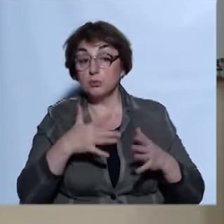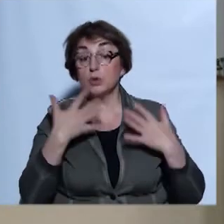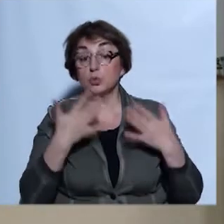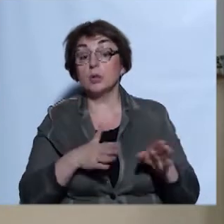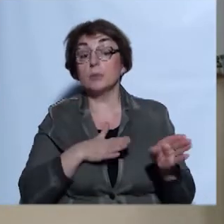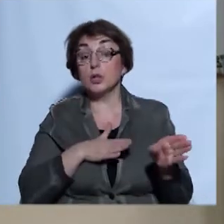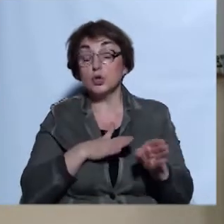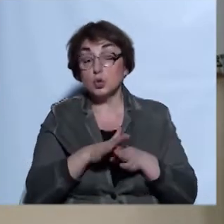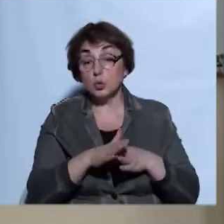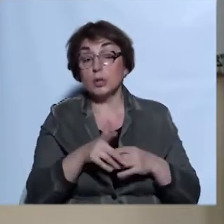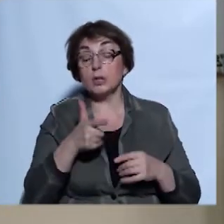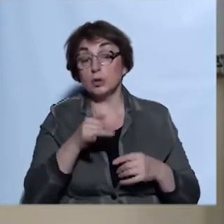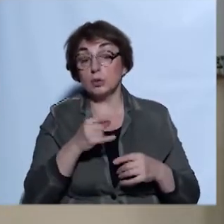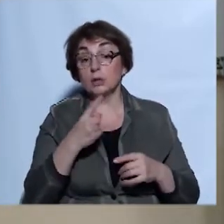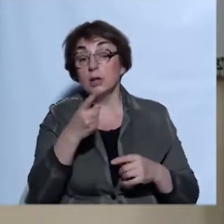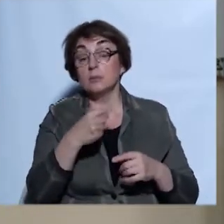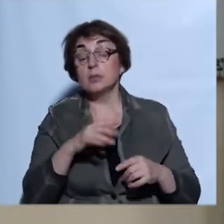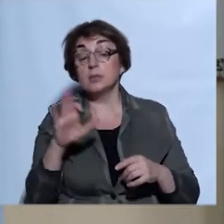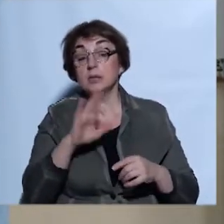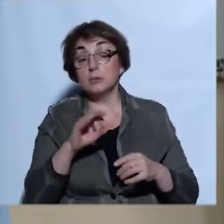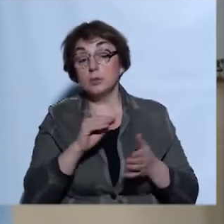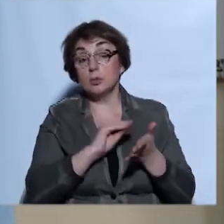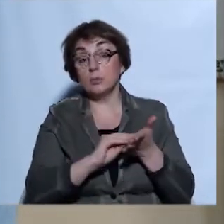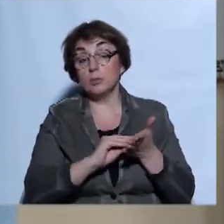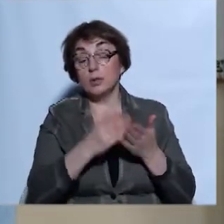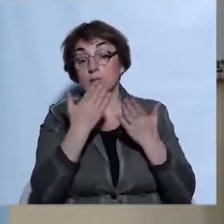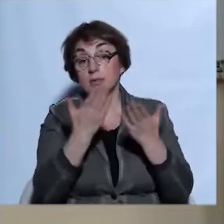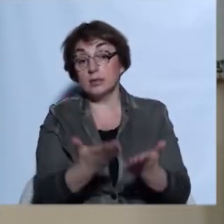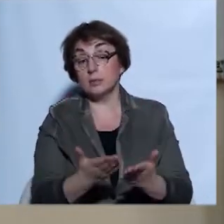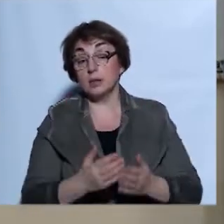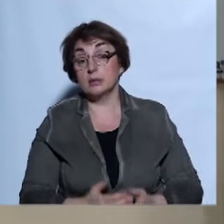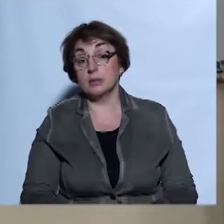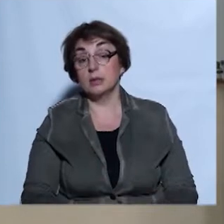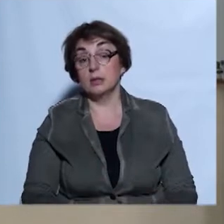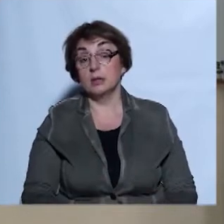და მისი ფორმულა იქნება CH2O ნატრიუმი